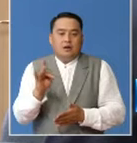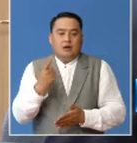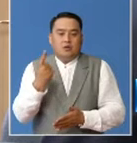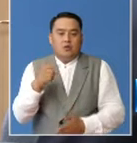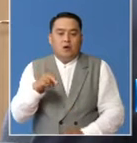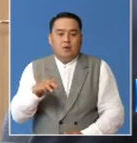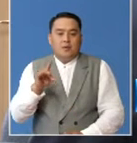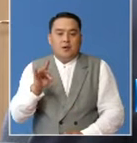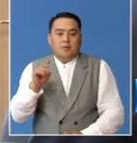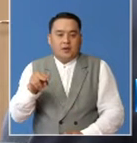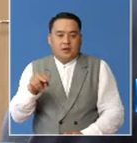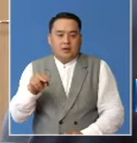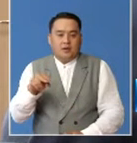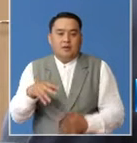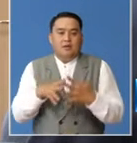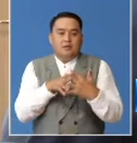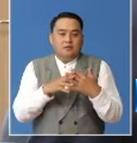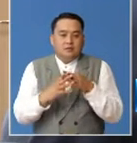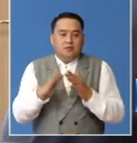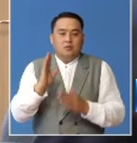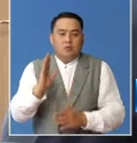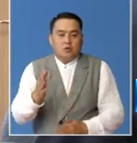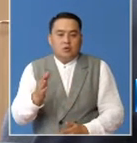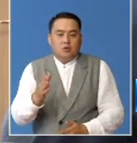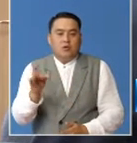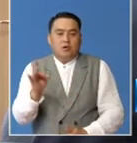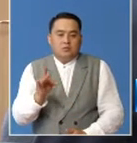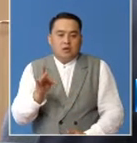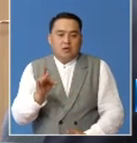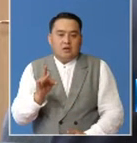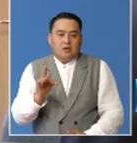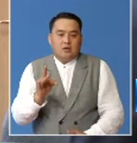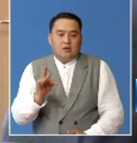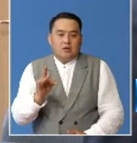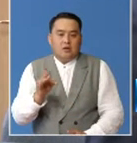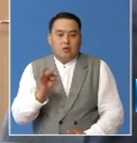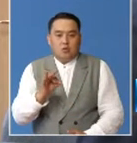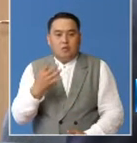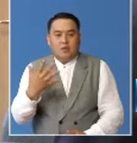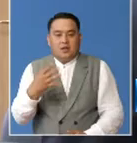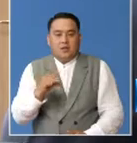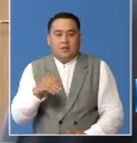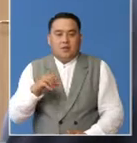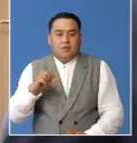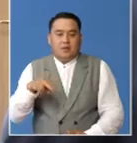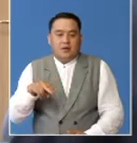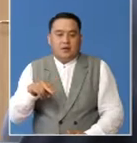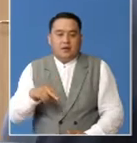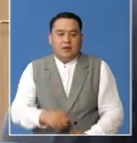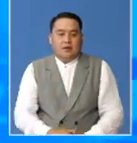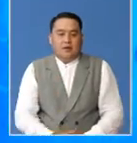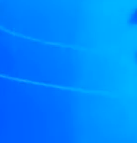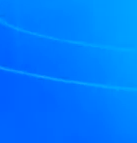МРП, а для жителей сельских округов он будет составлять в размере 0,05 МРП, то есть пол МРП.